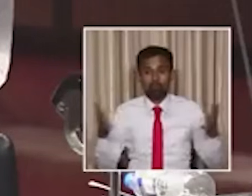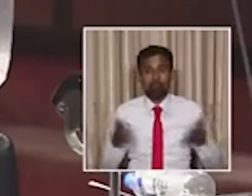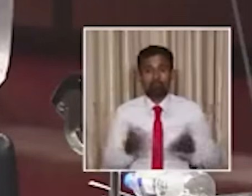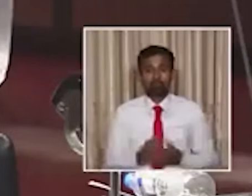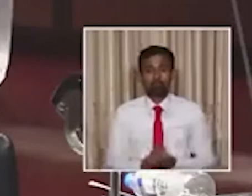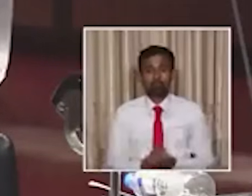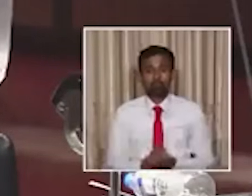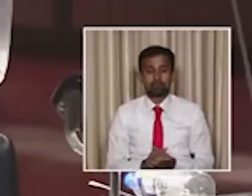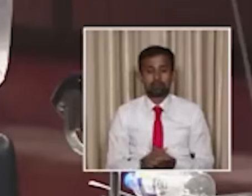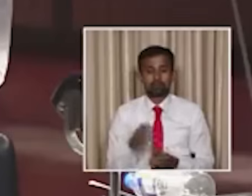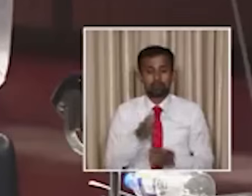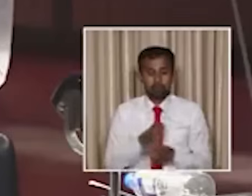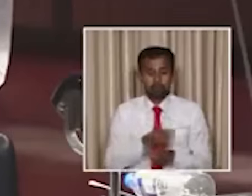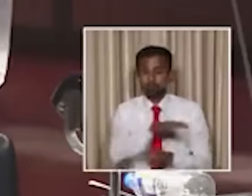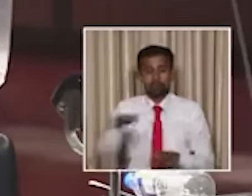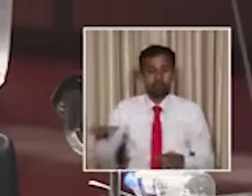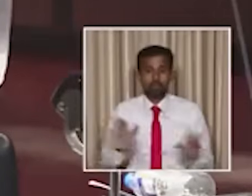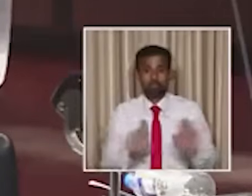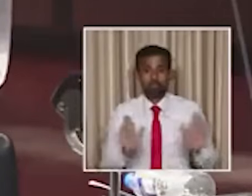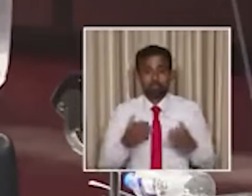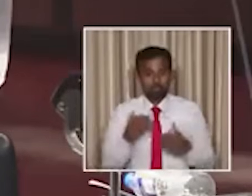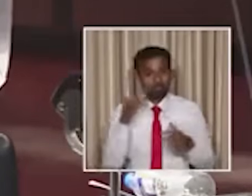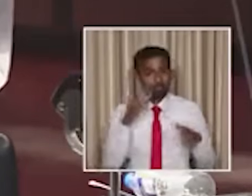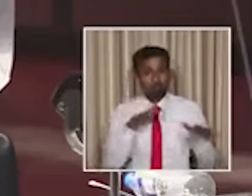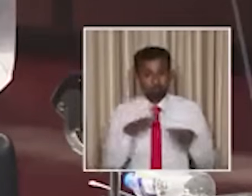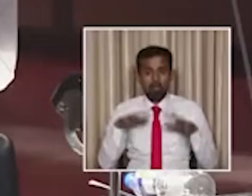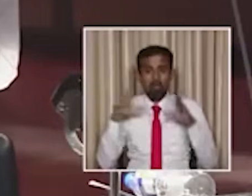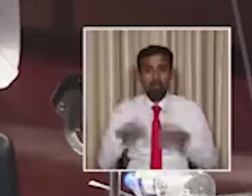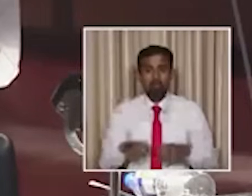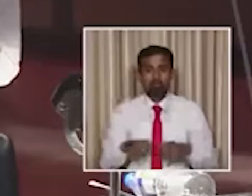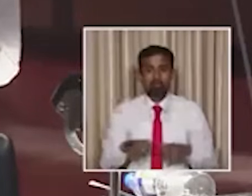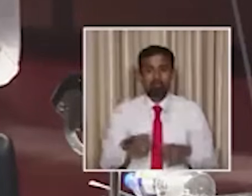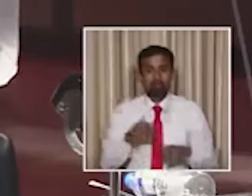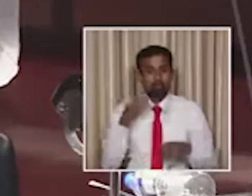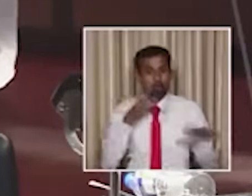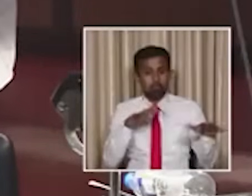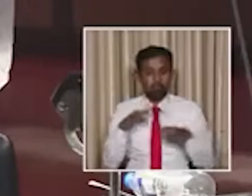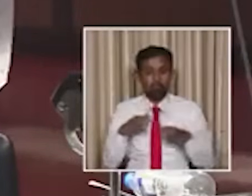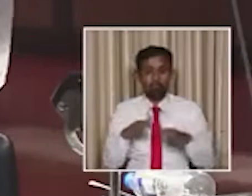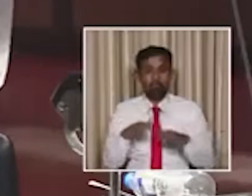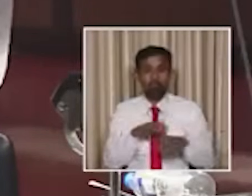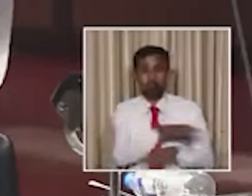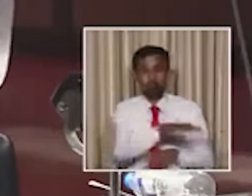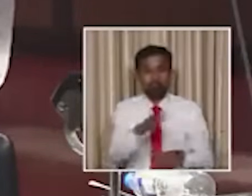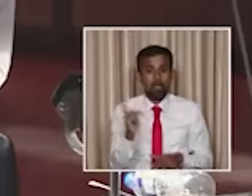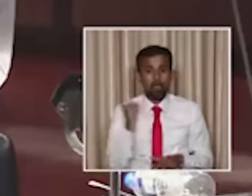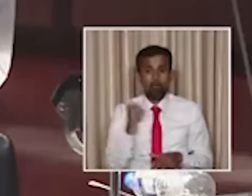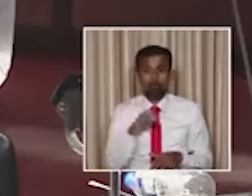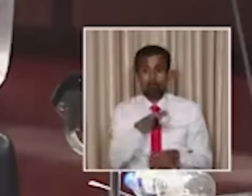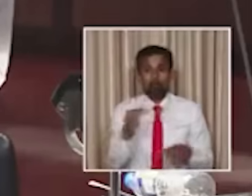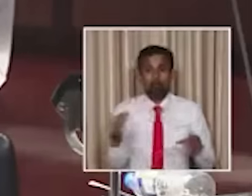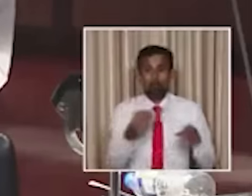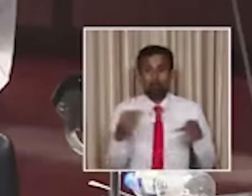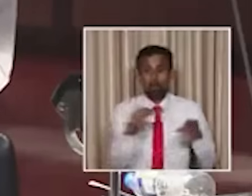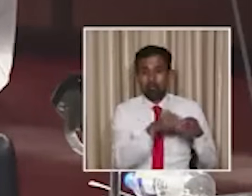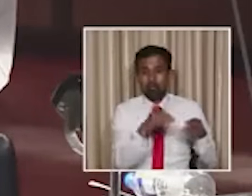அல்ல, எங்களுடைய மக்களுடைய காணியும் அதிலே உள்ளடங்குகிறது. அதிலே அவர்கள் என்ன செய்கிறார்கள்?